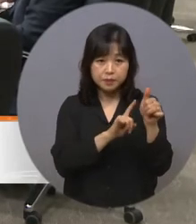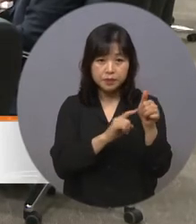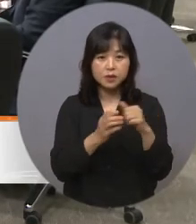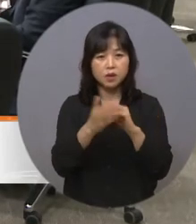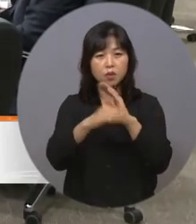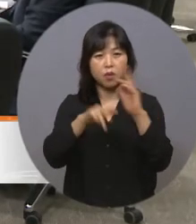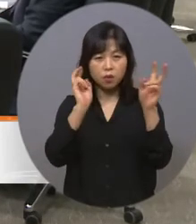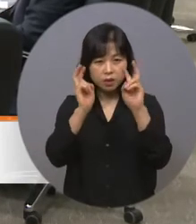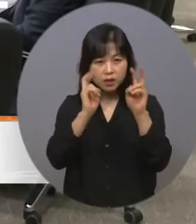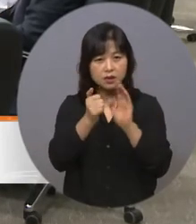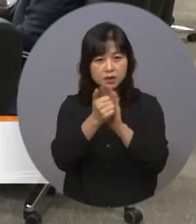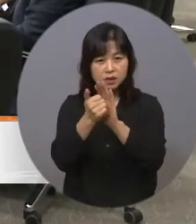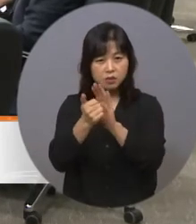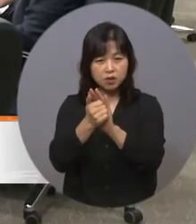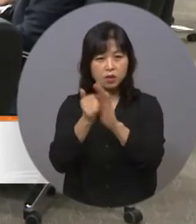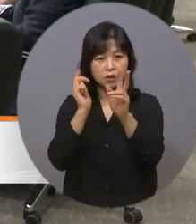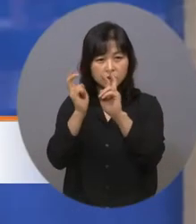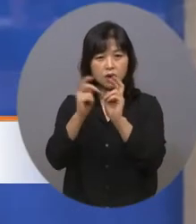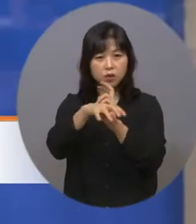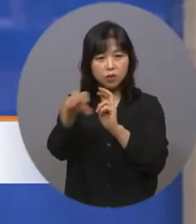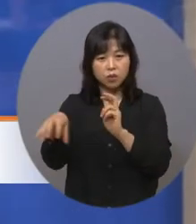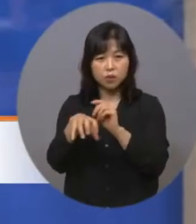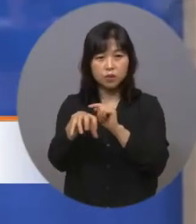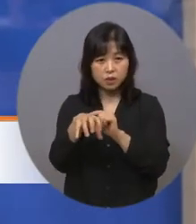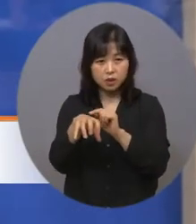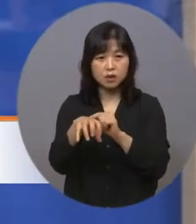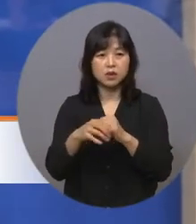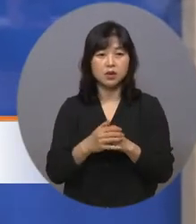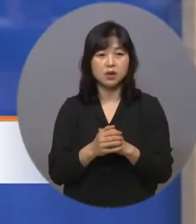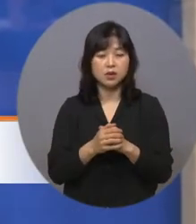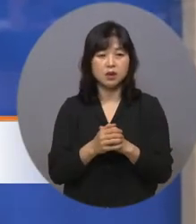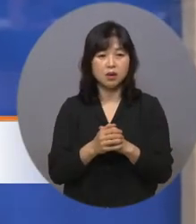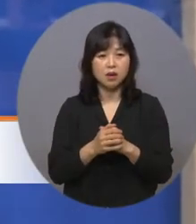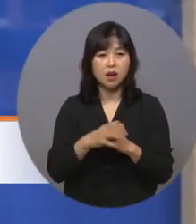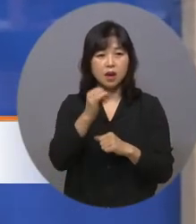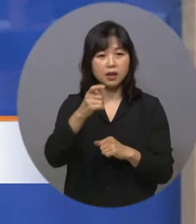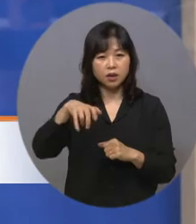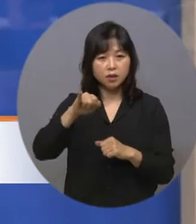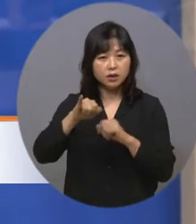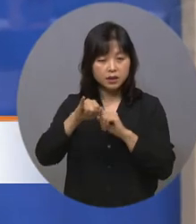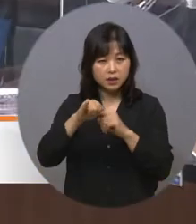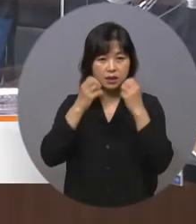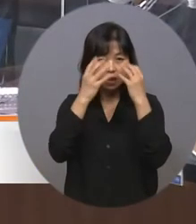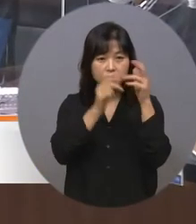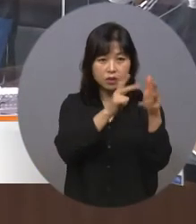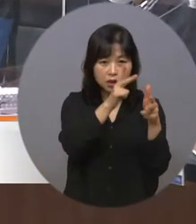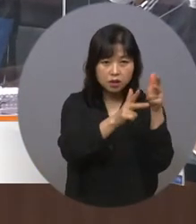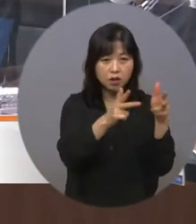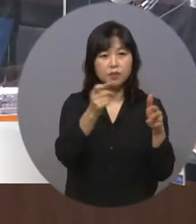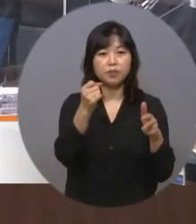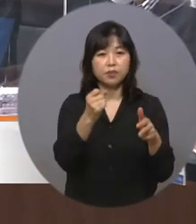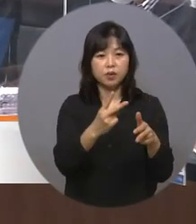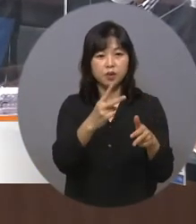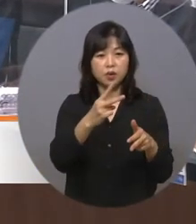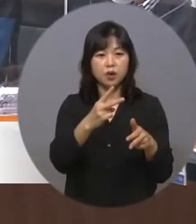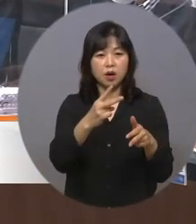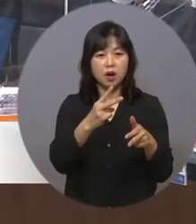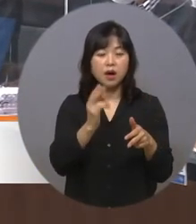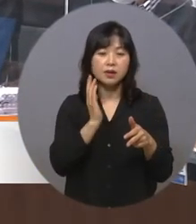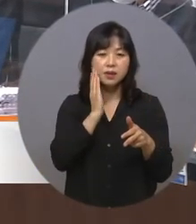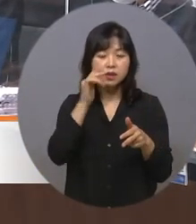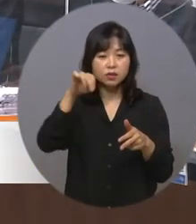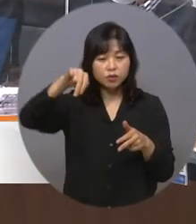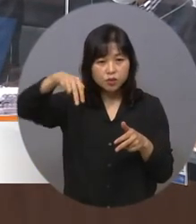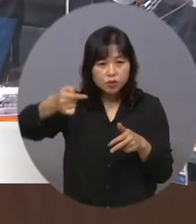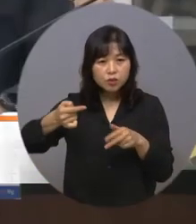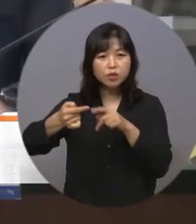출연기관에서 차기 정부 국정과제로 글로벌 에너지 신산업 허브 조성 사업과 그린 수소 에너지 섬 조성 사업